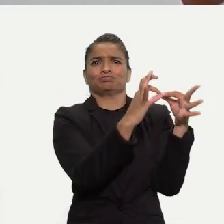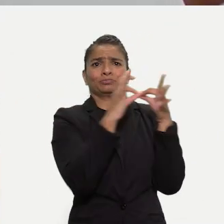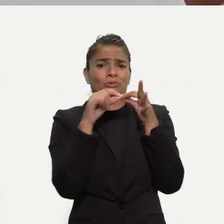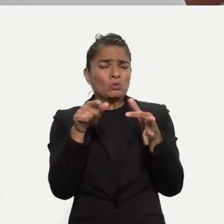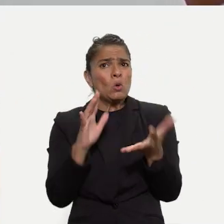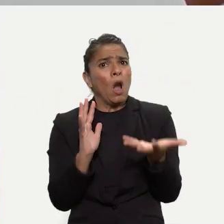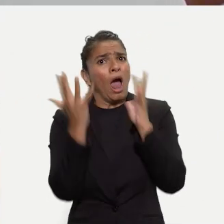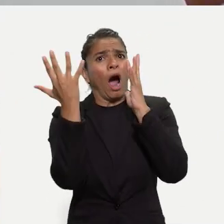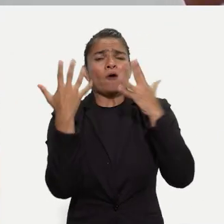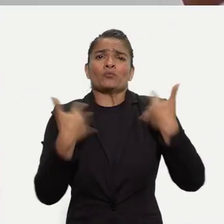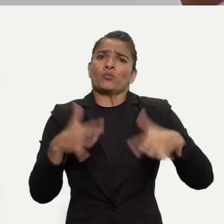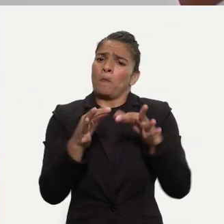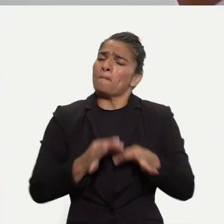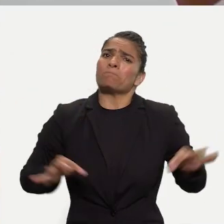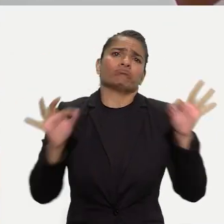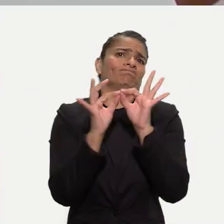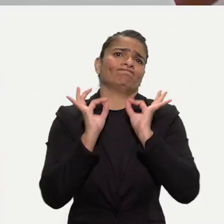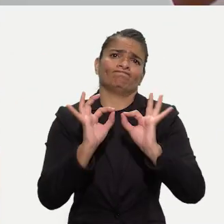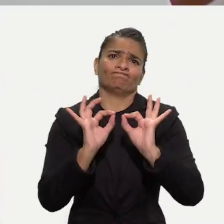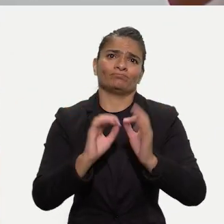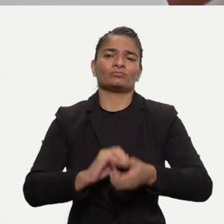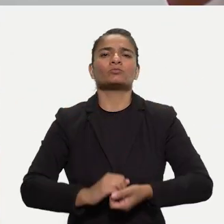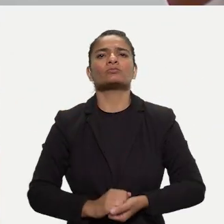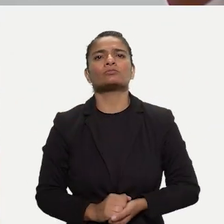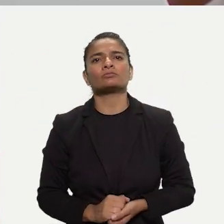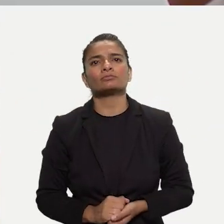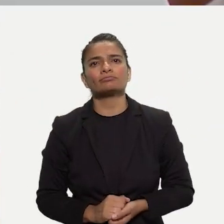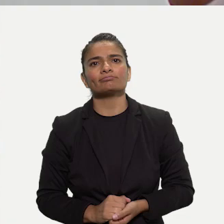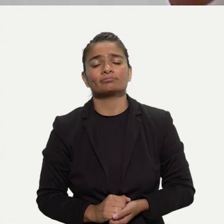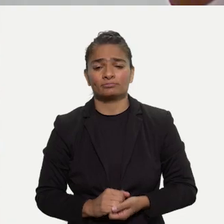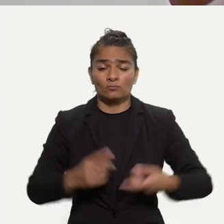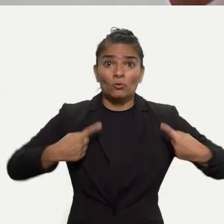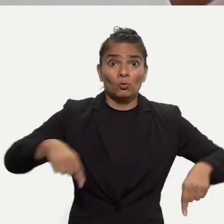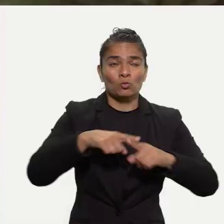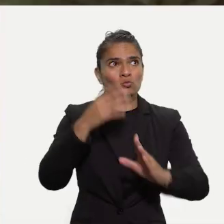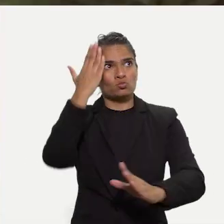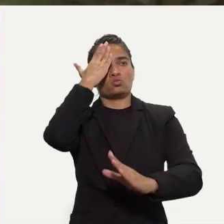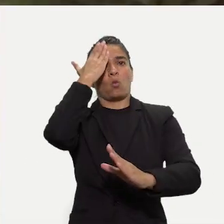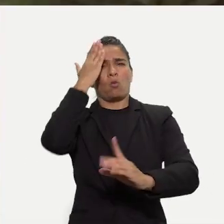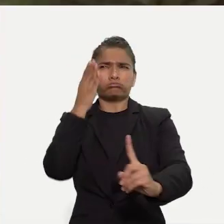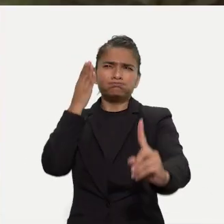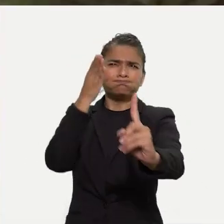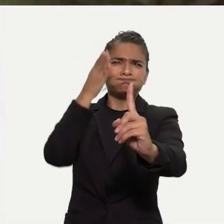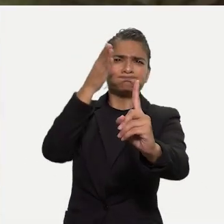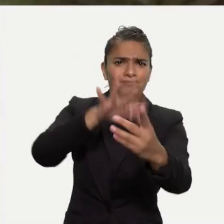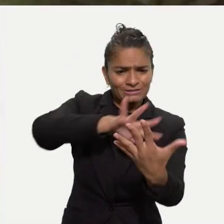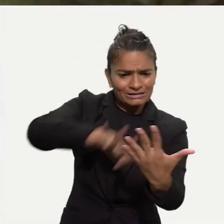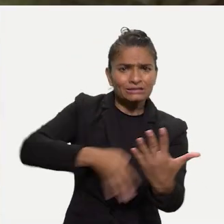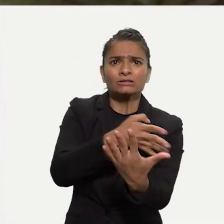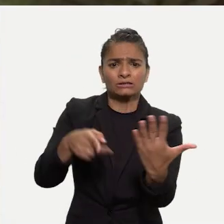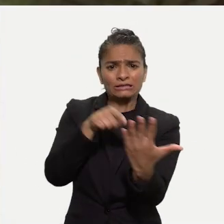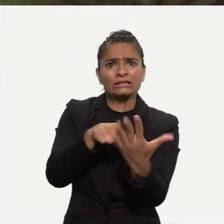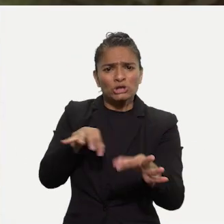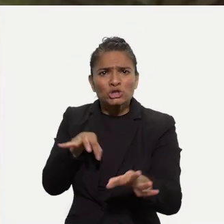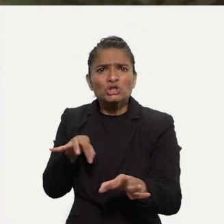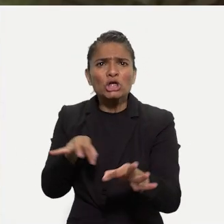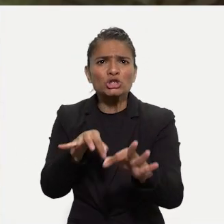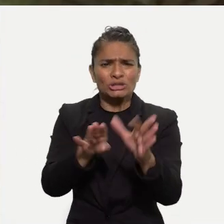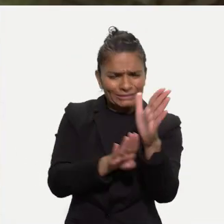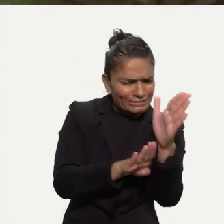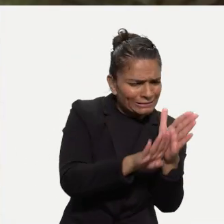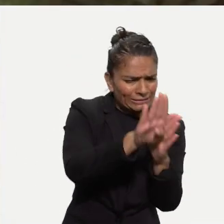day, it's the existence of us as a human race that is at stake. C'est de mettre sur pied